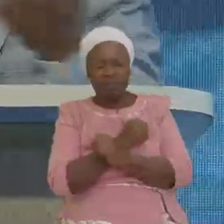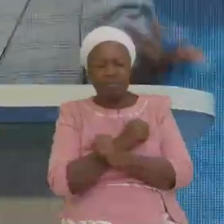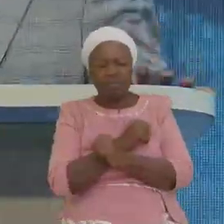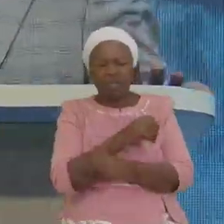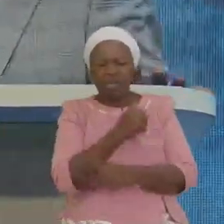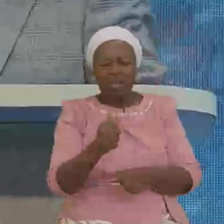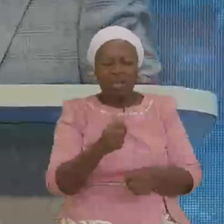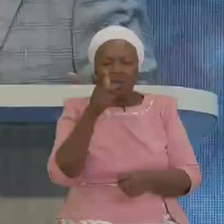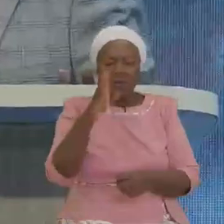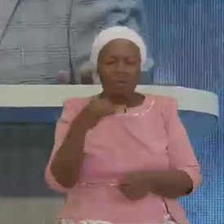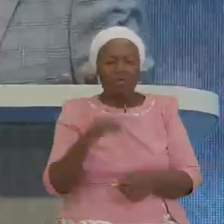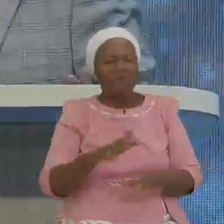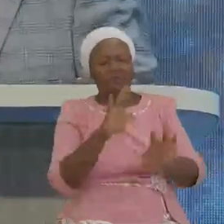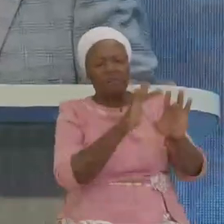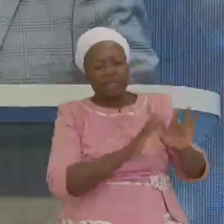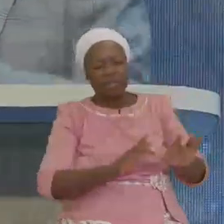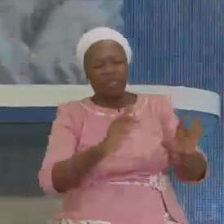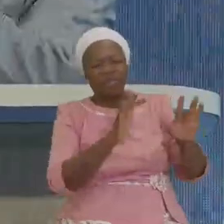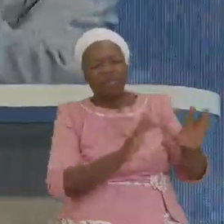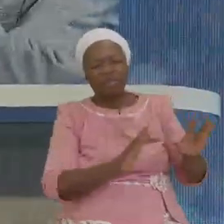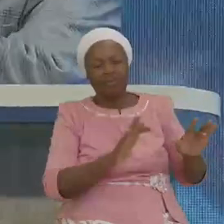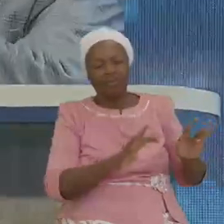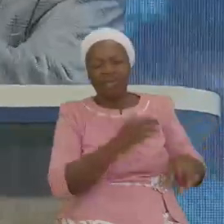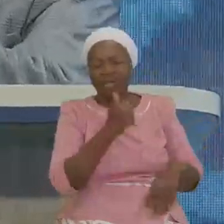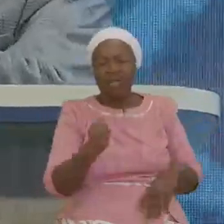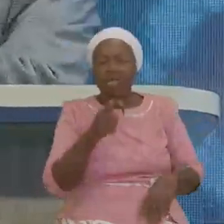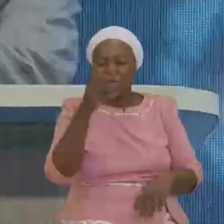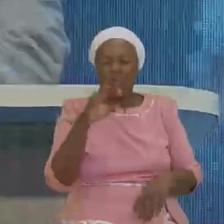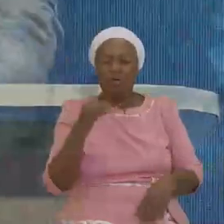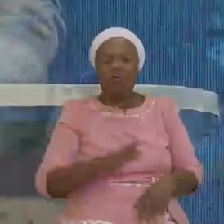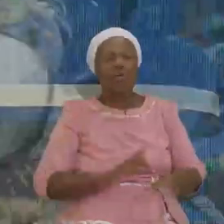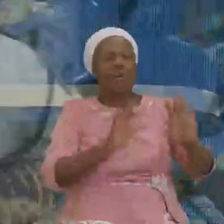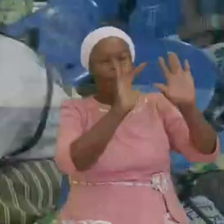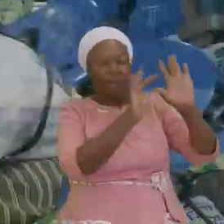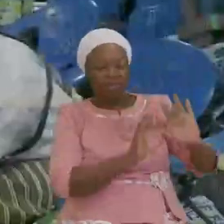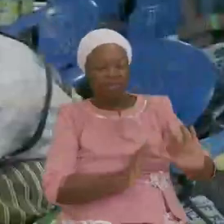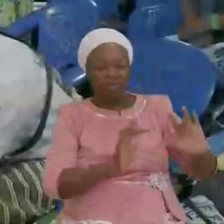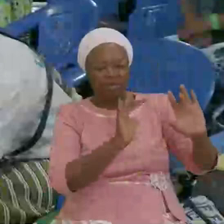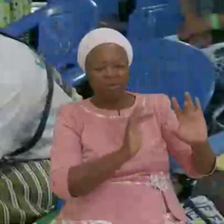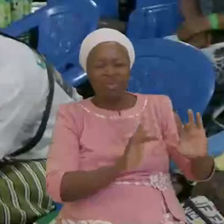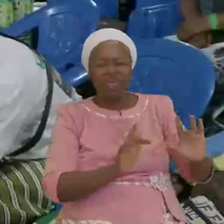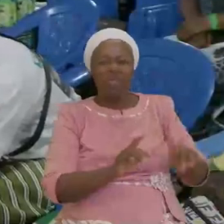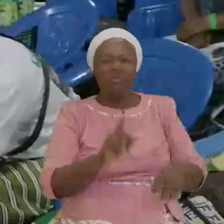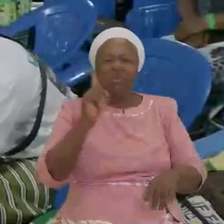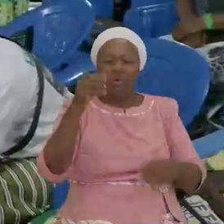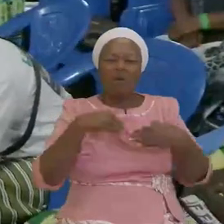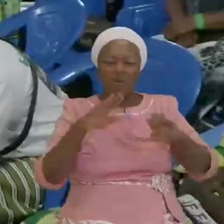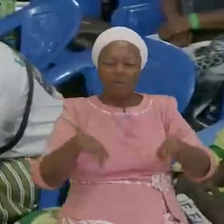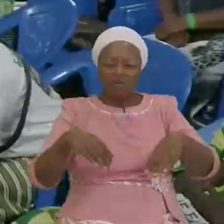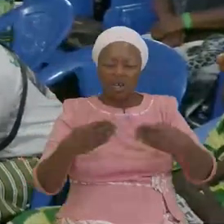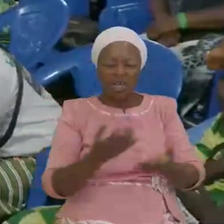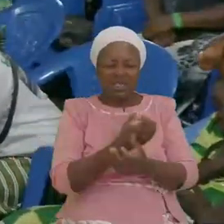remercions parce que tu es le Dieu d'amour, le Dieu de miséricorde, le Dieu